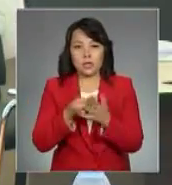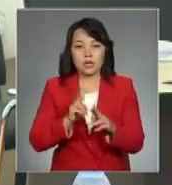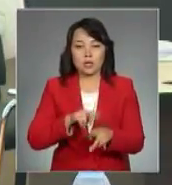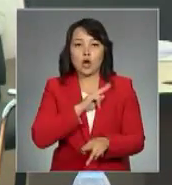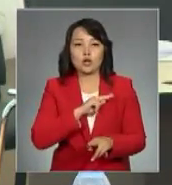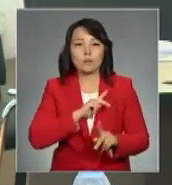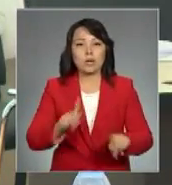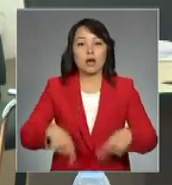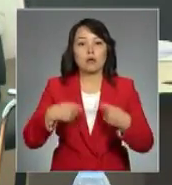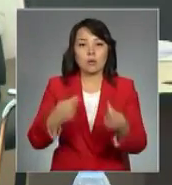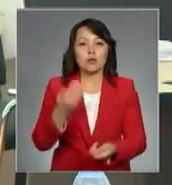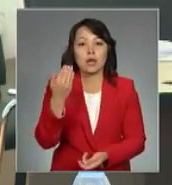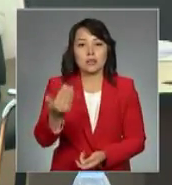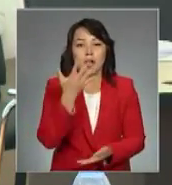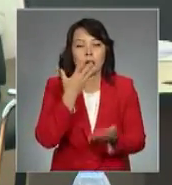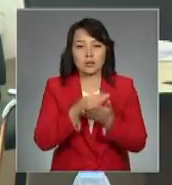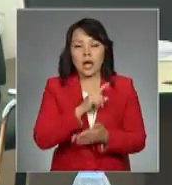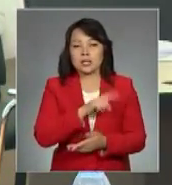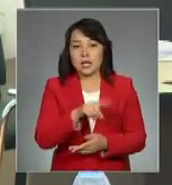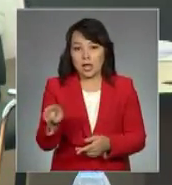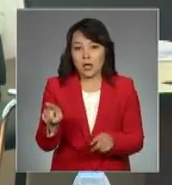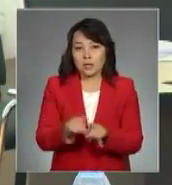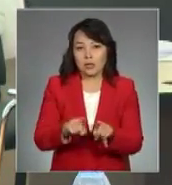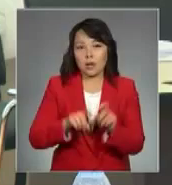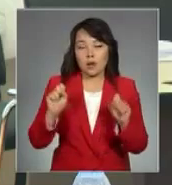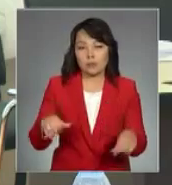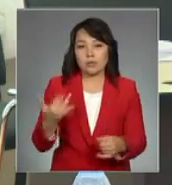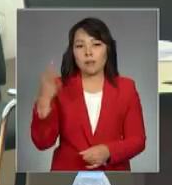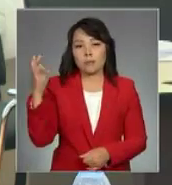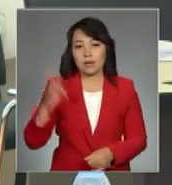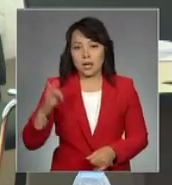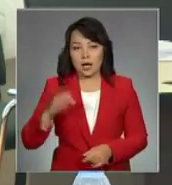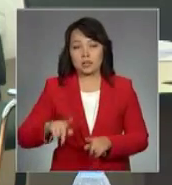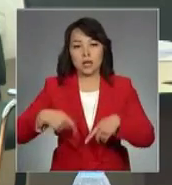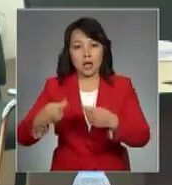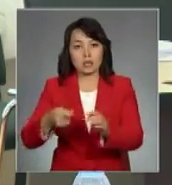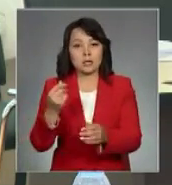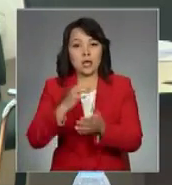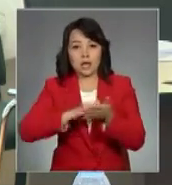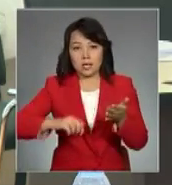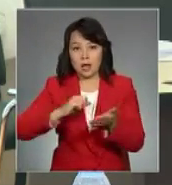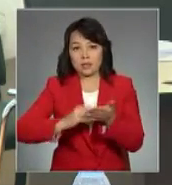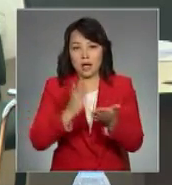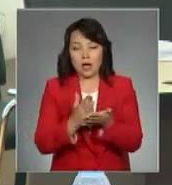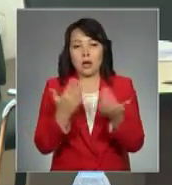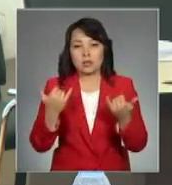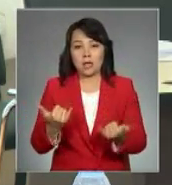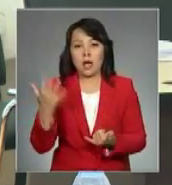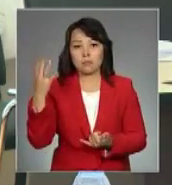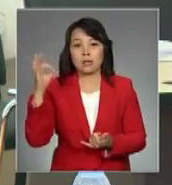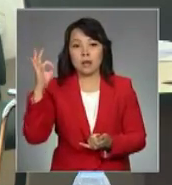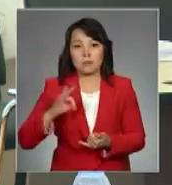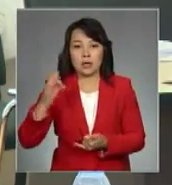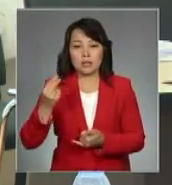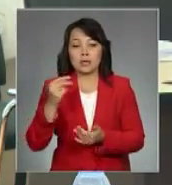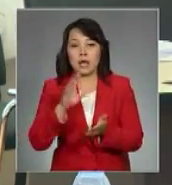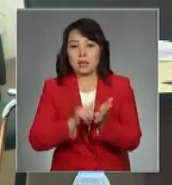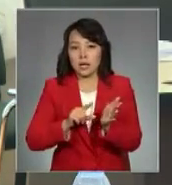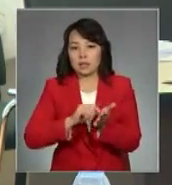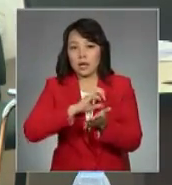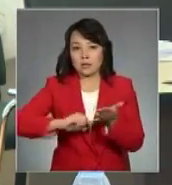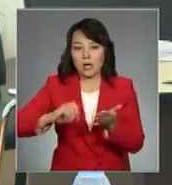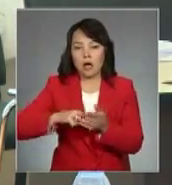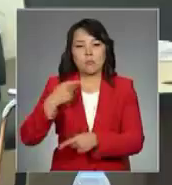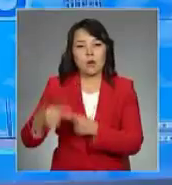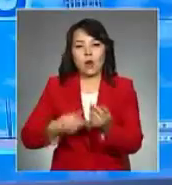беруші сіздерге, сіздер үшін 5% аударып отырса, жаңа 5%-лық жарналар сіздерге мұраға